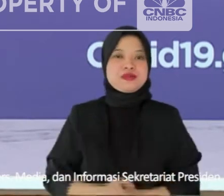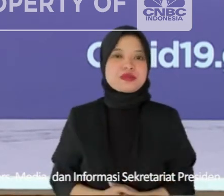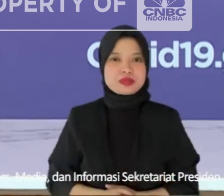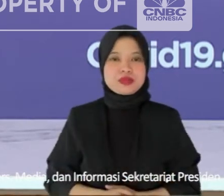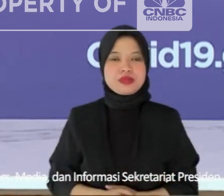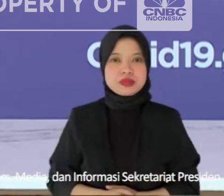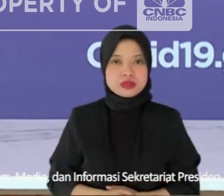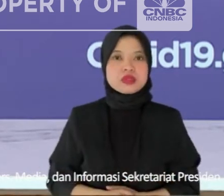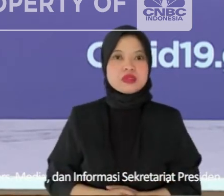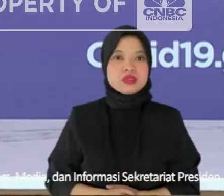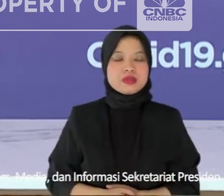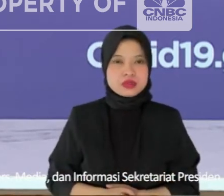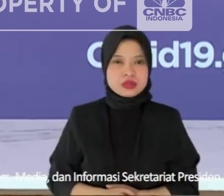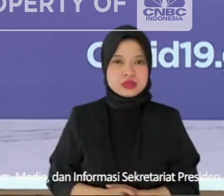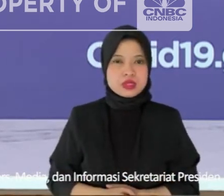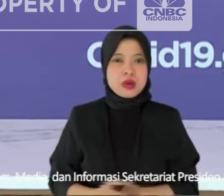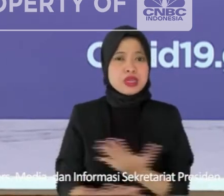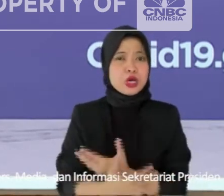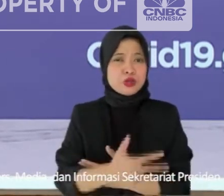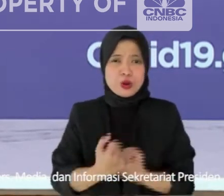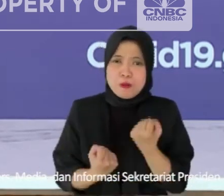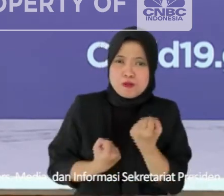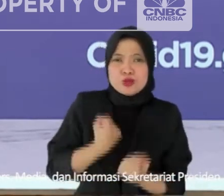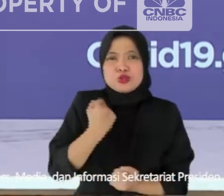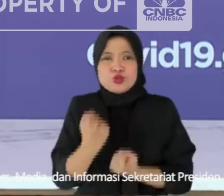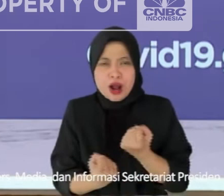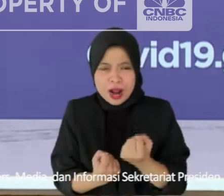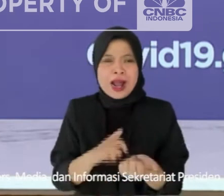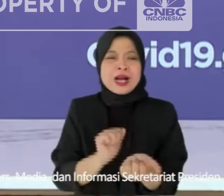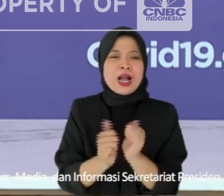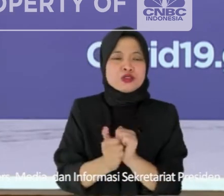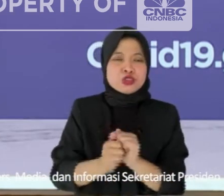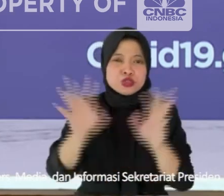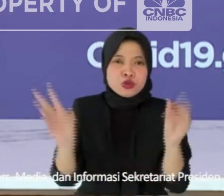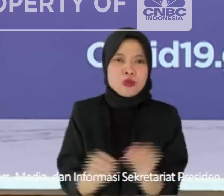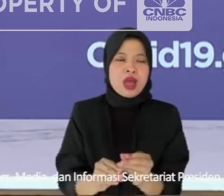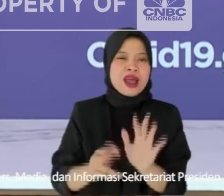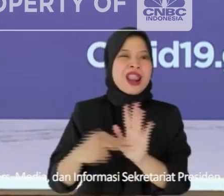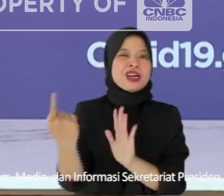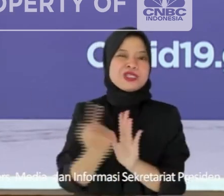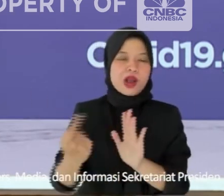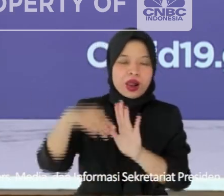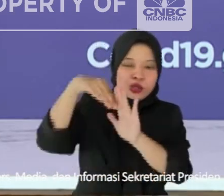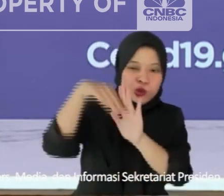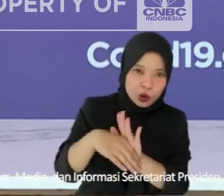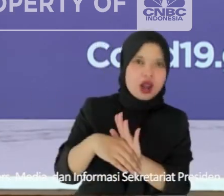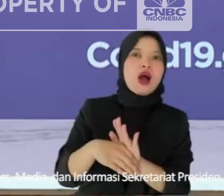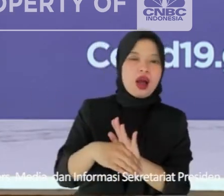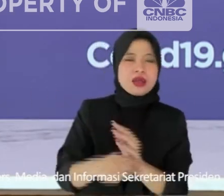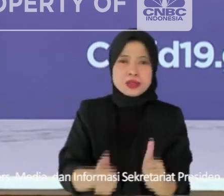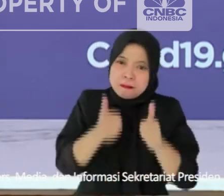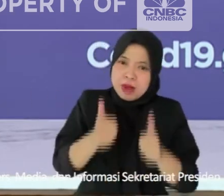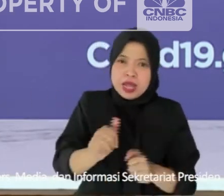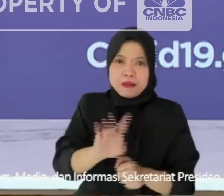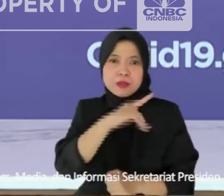tengah dinamika perjuangan kita menghadapi coffee 19 dan tren penurunan kasus nasional yang terlihat cukup membaik pada